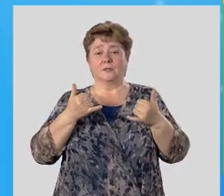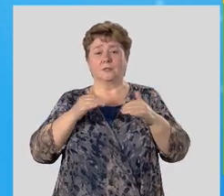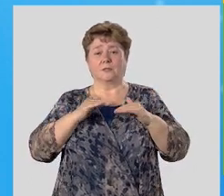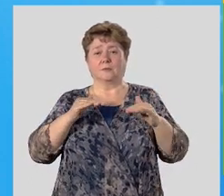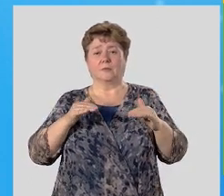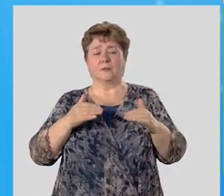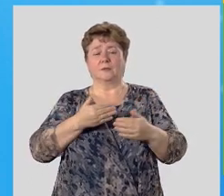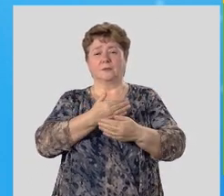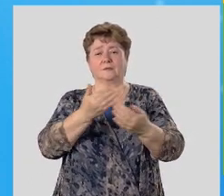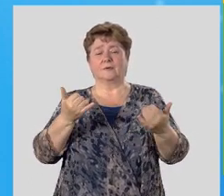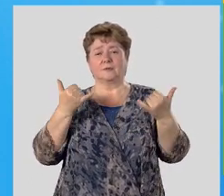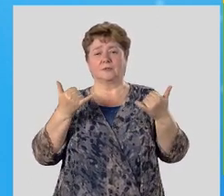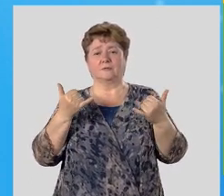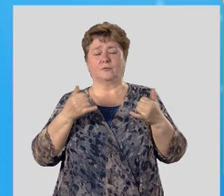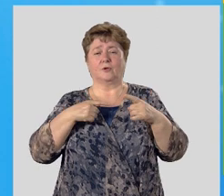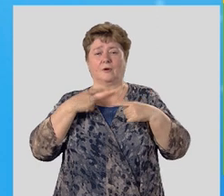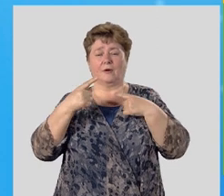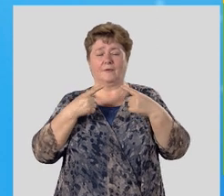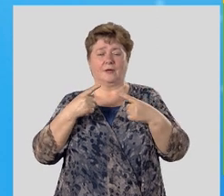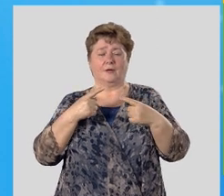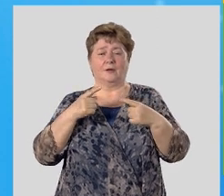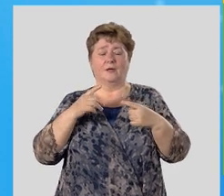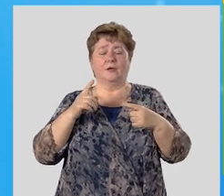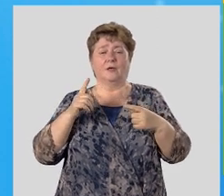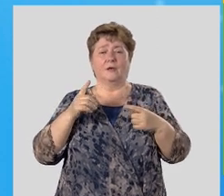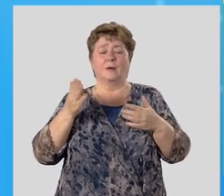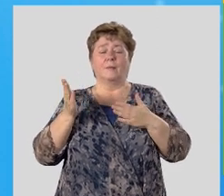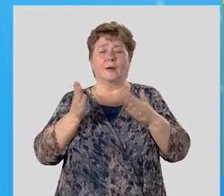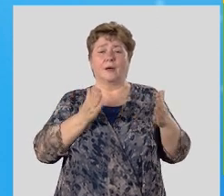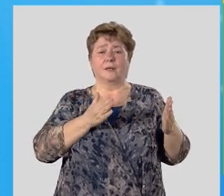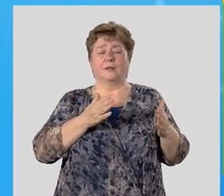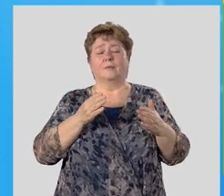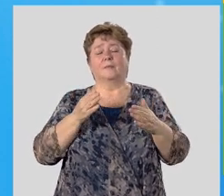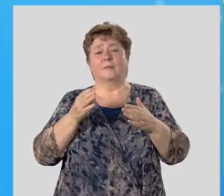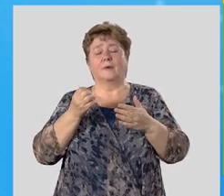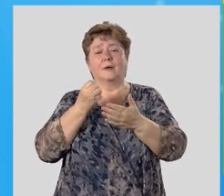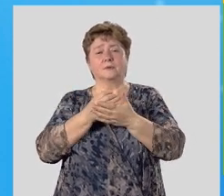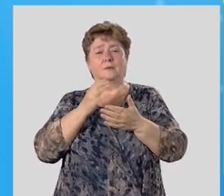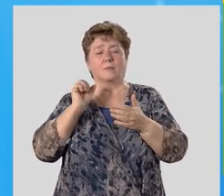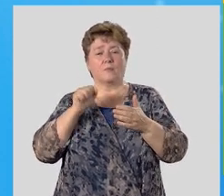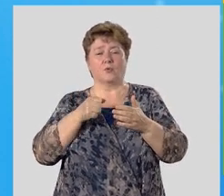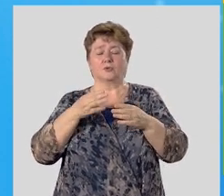ребята, мы с вами сегодня говорили о том, по каким критериям